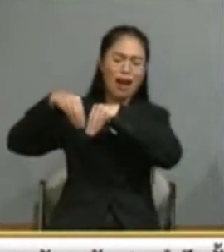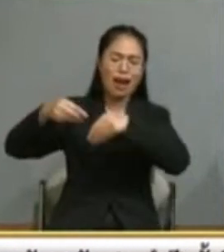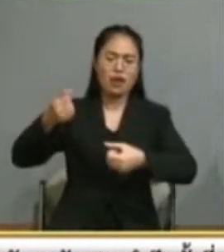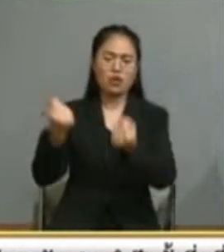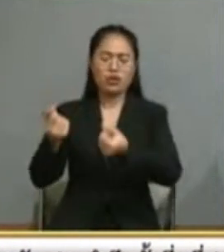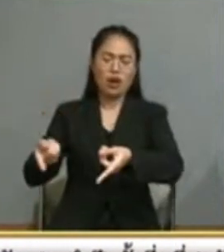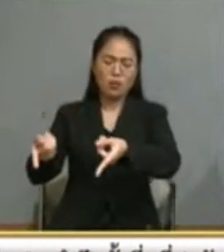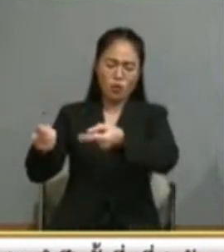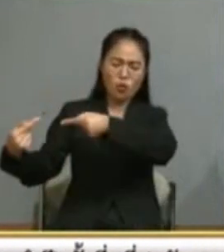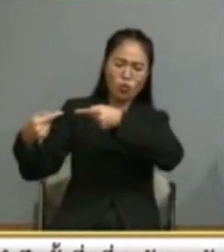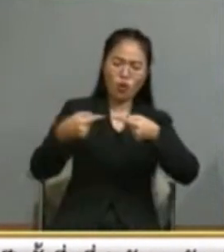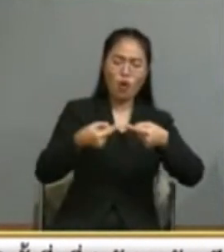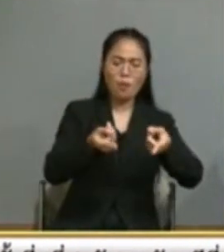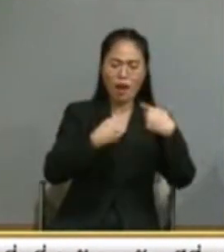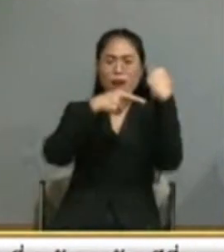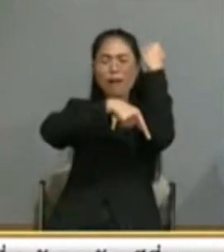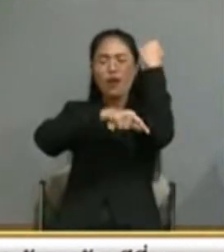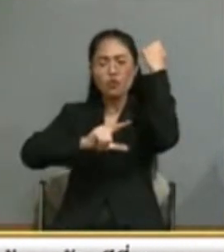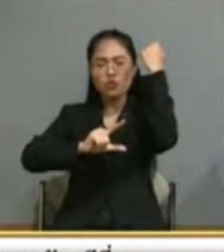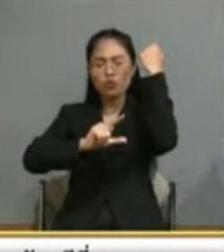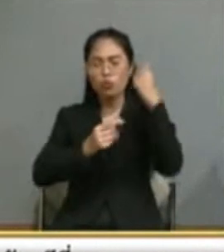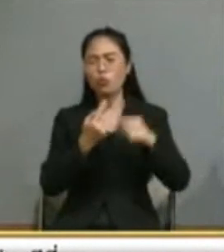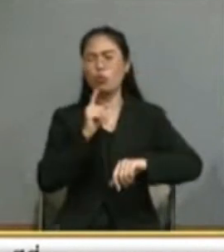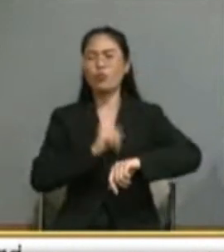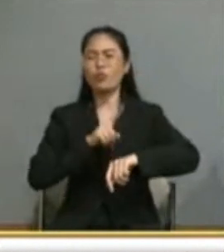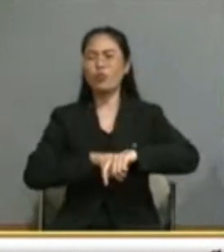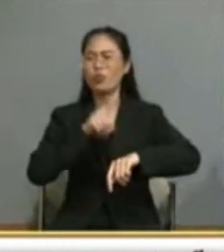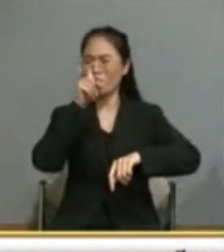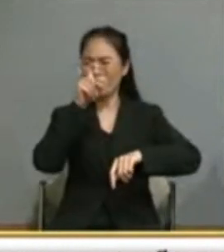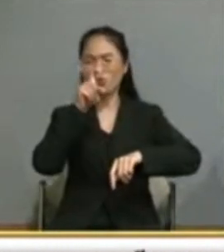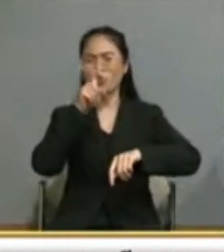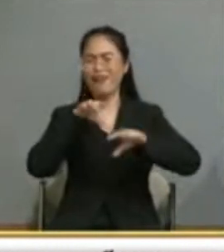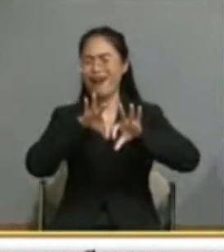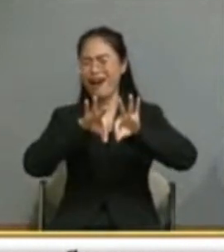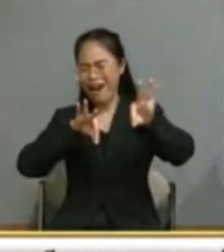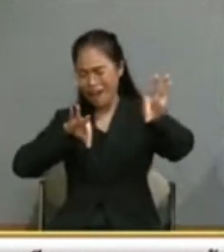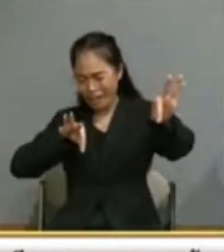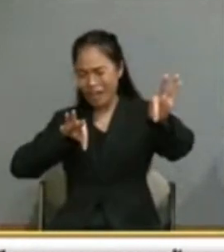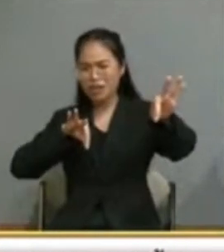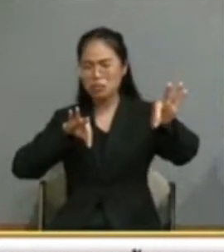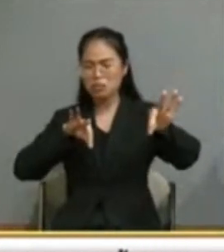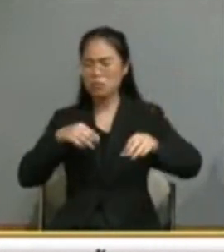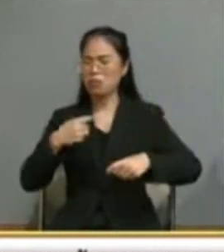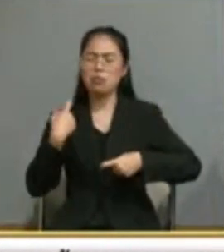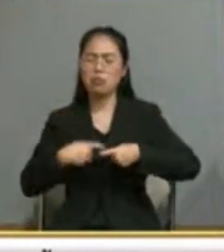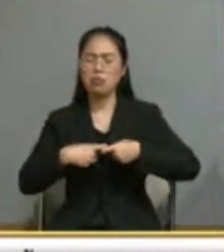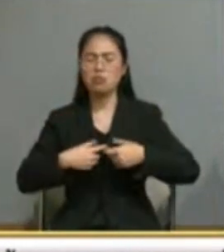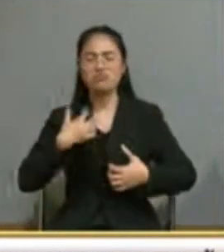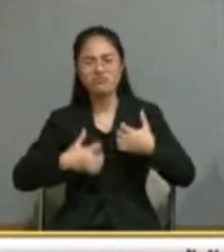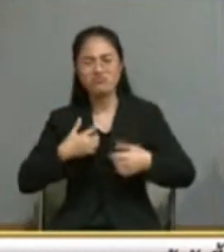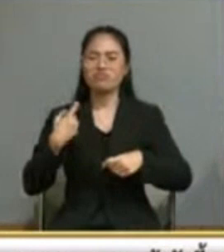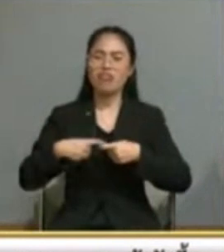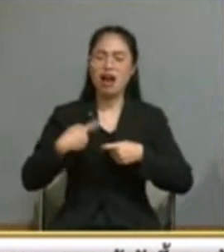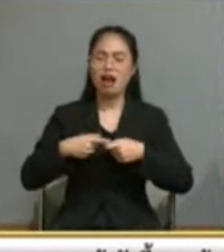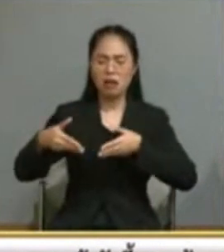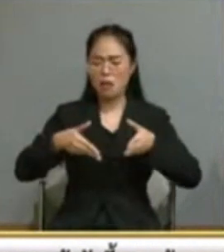อรสมายังพัททรุอีกทีซึจะเหนได้ว่าใช้เวลาในกเดินทางมาจัวพัททุค่อนข้างนาน breakdown แลไม่แดวกชิสดụcได้